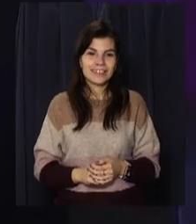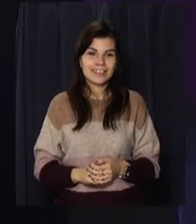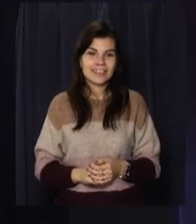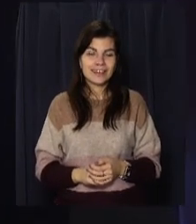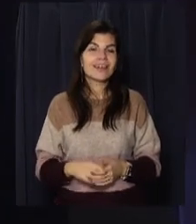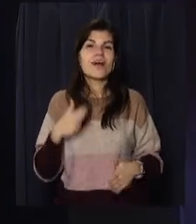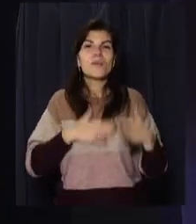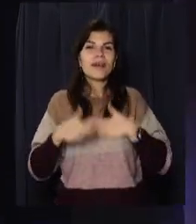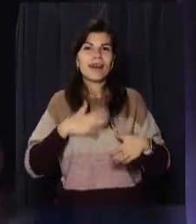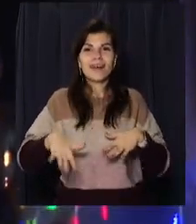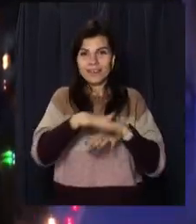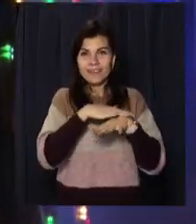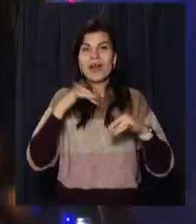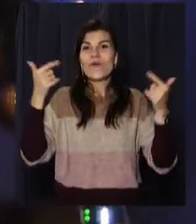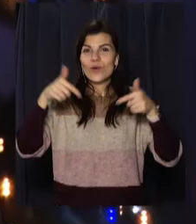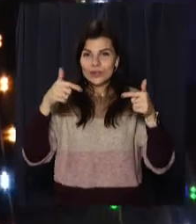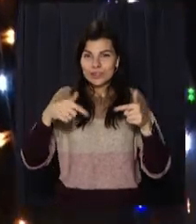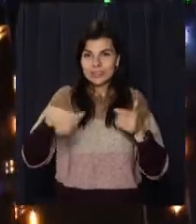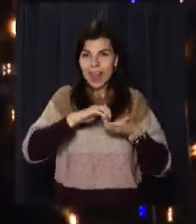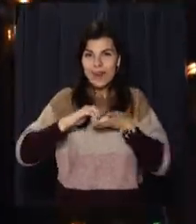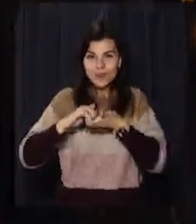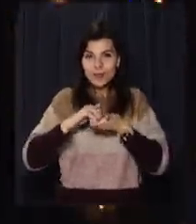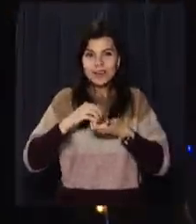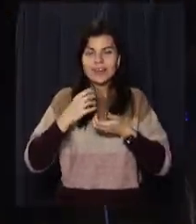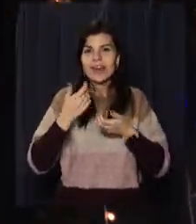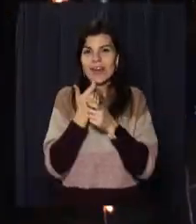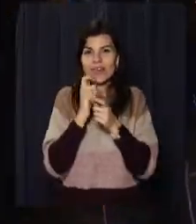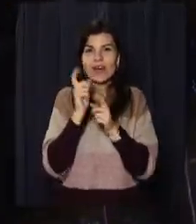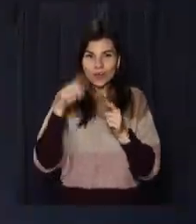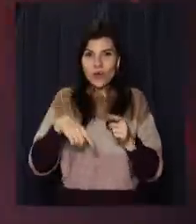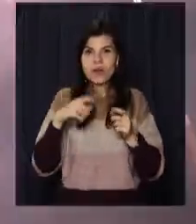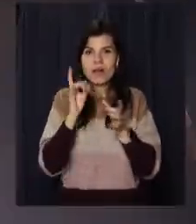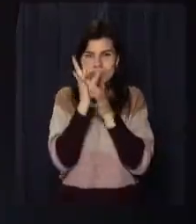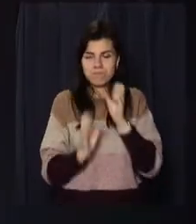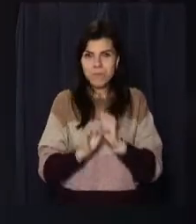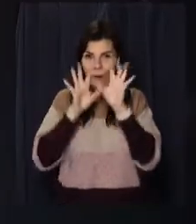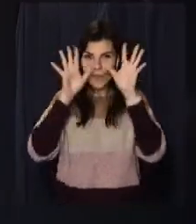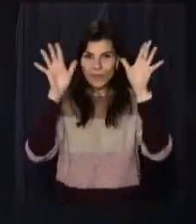засвітили! Порадували мешканців та гостей громади яскравим святковим феєрверком.